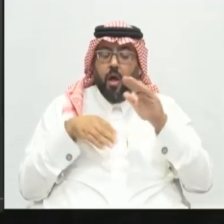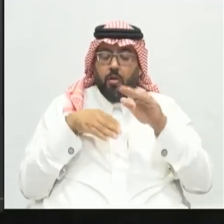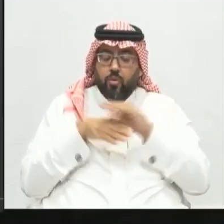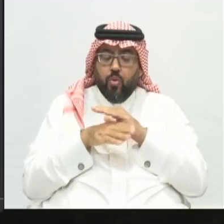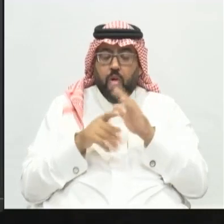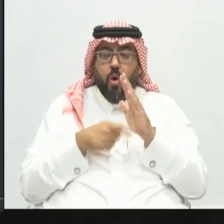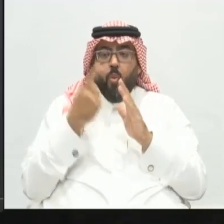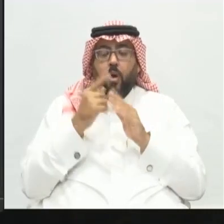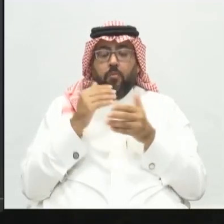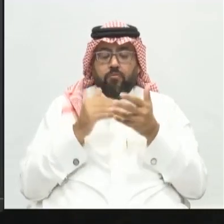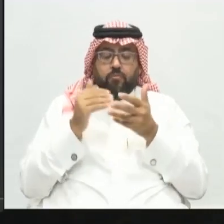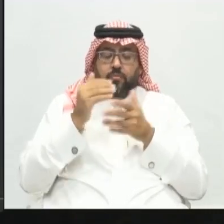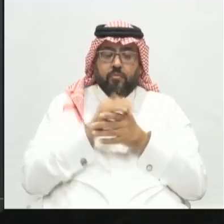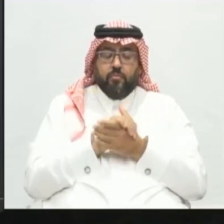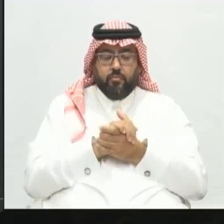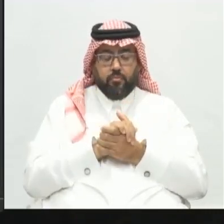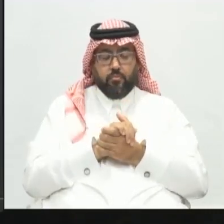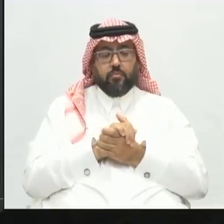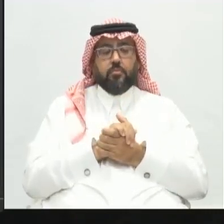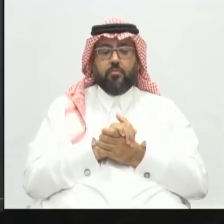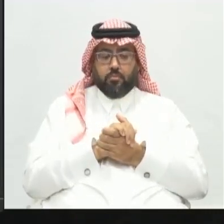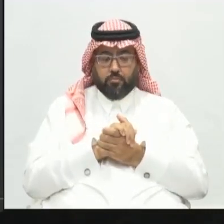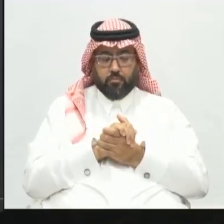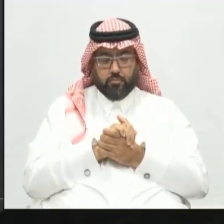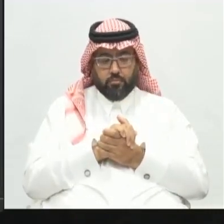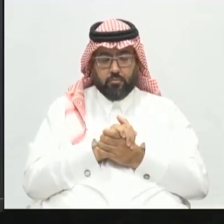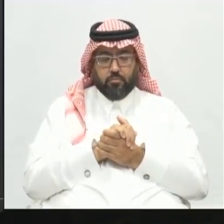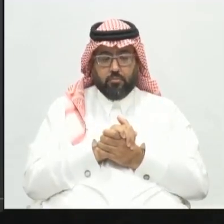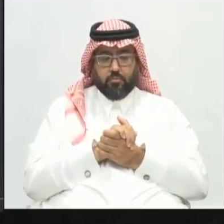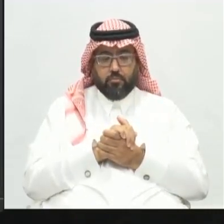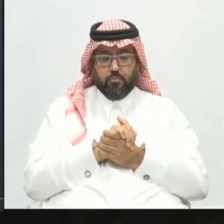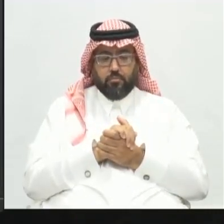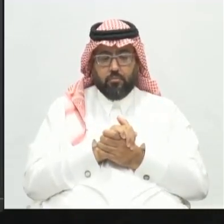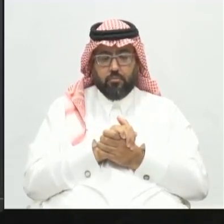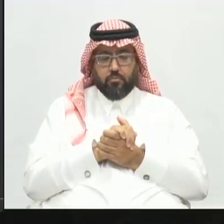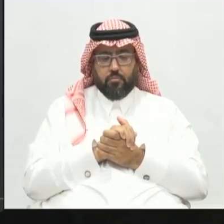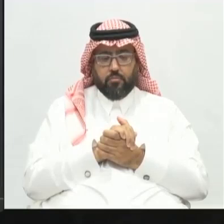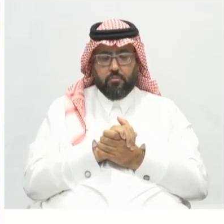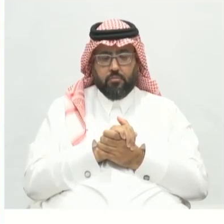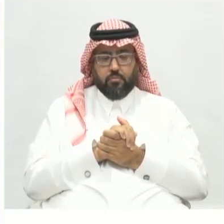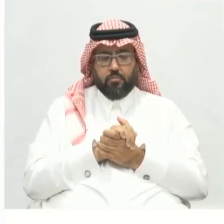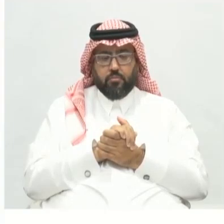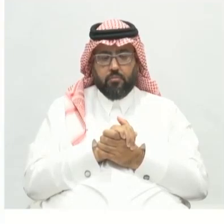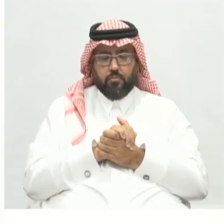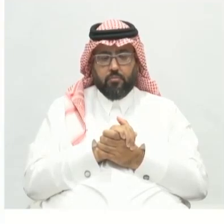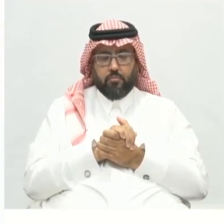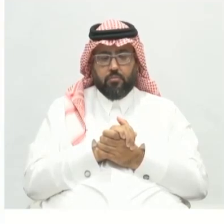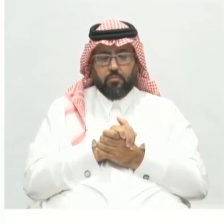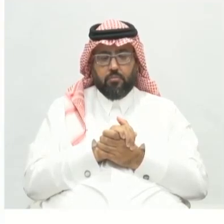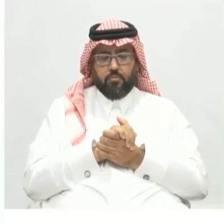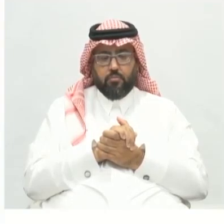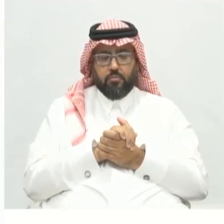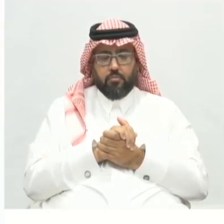مرحله من مراحل اختبار القدرات العامه اذا العلاقه البدايه للبدايه